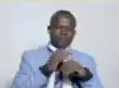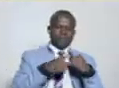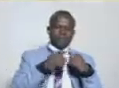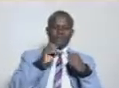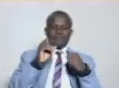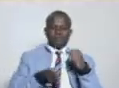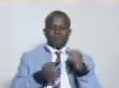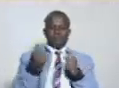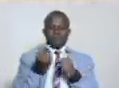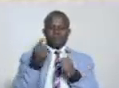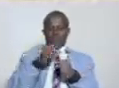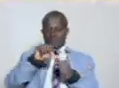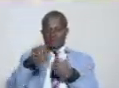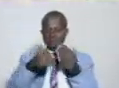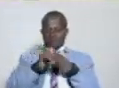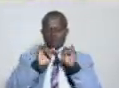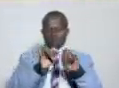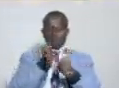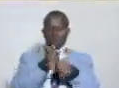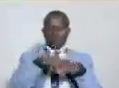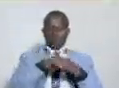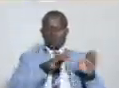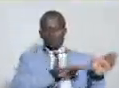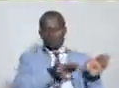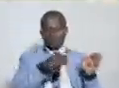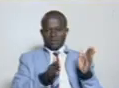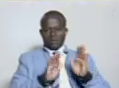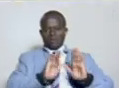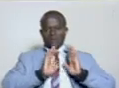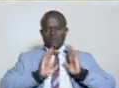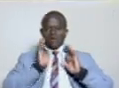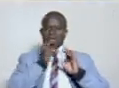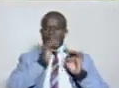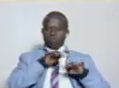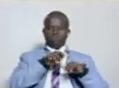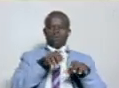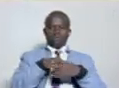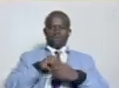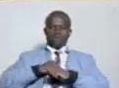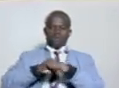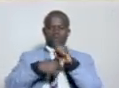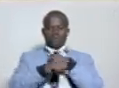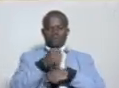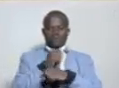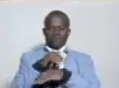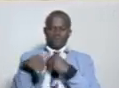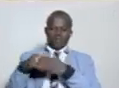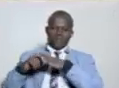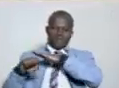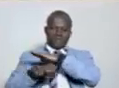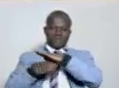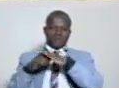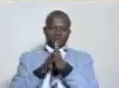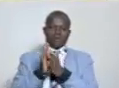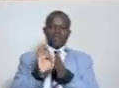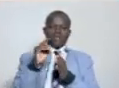gusa, izindi zisigaye zizakorwaho amaterasi mu rwego rwo kurwanya isuri n'ibindi bikorwa byo kurengera ibidukikije, byose hamwe bikazatwara